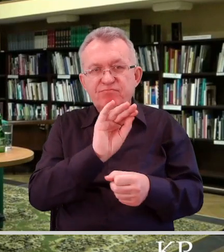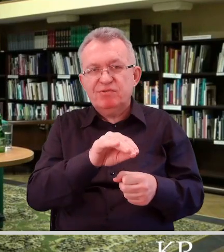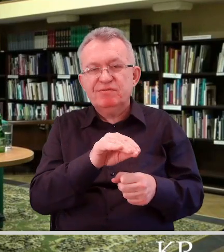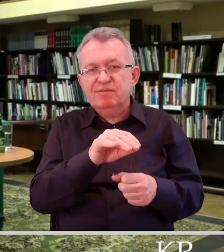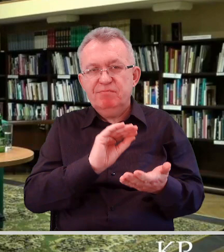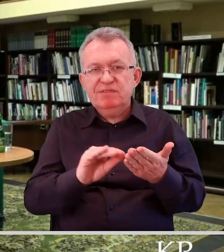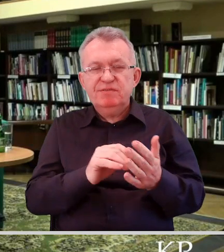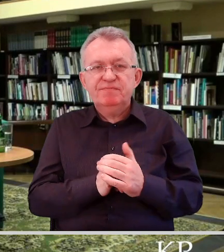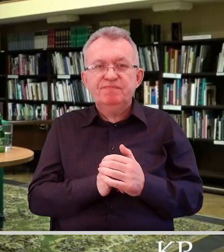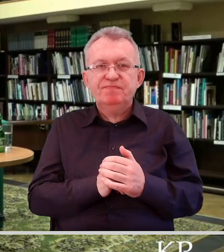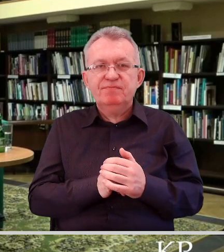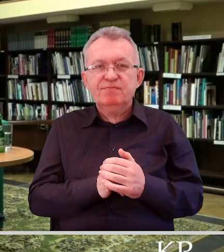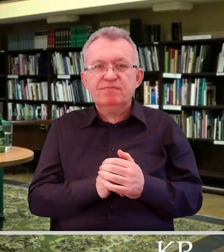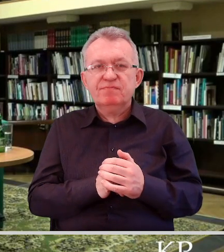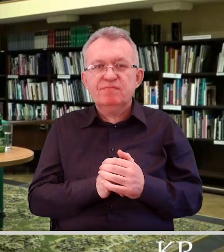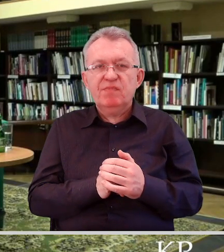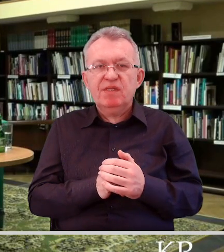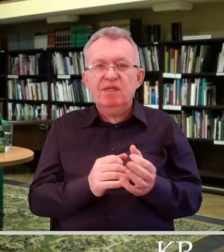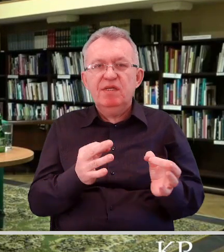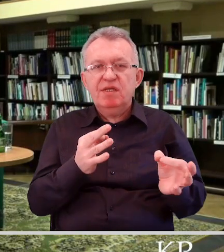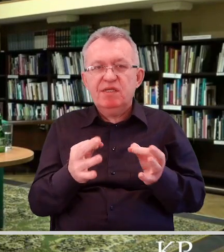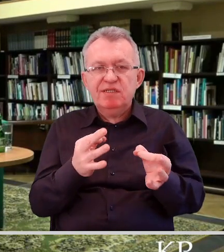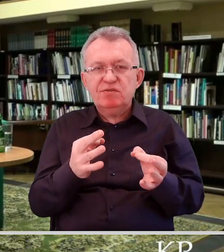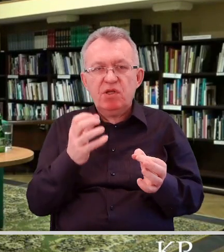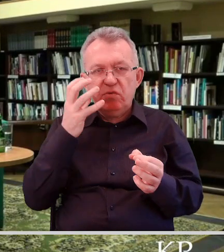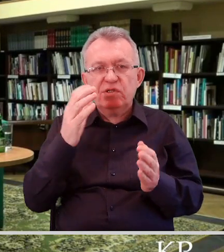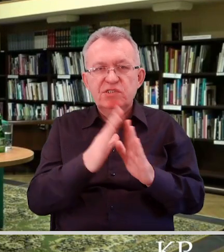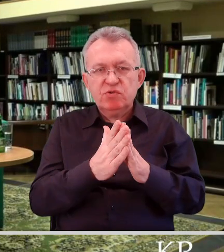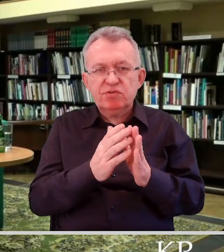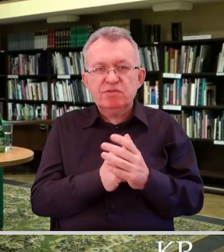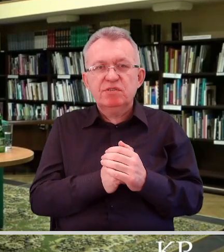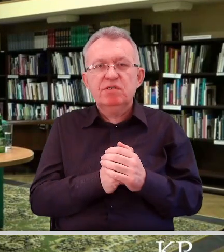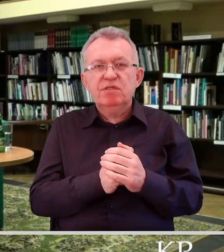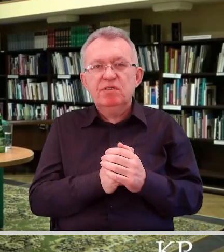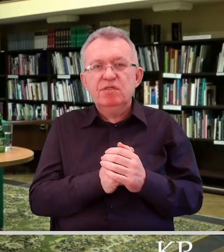tworzymy? To jest akurat historia autorki książki.